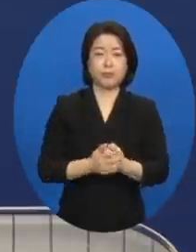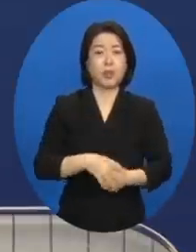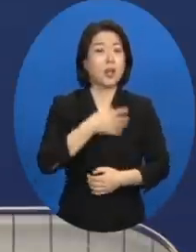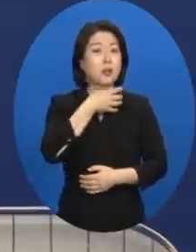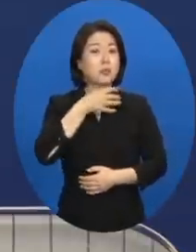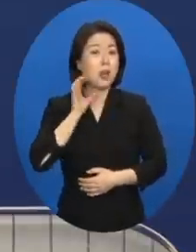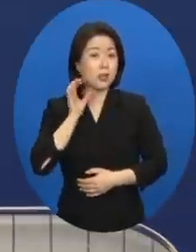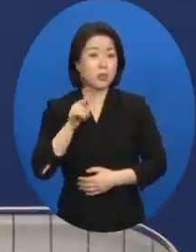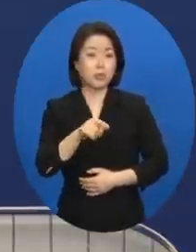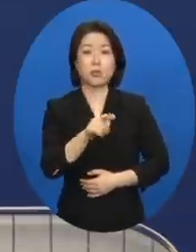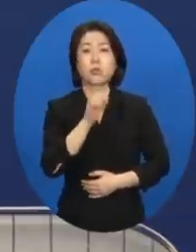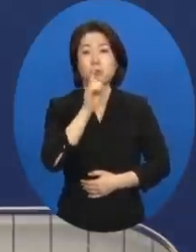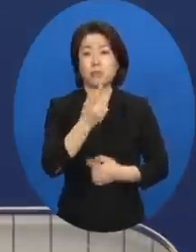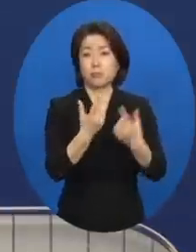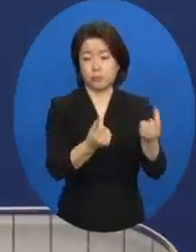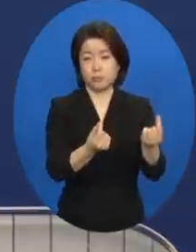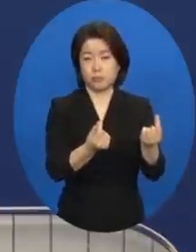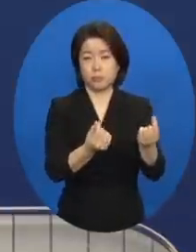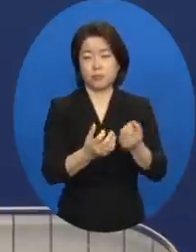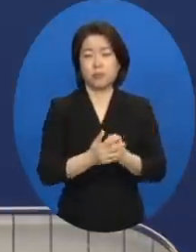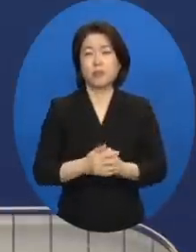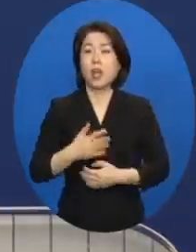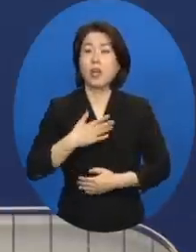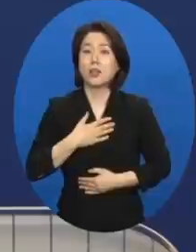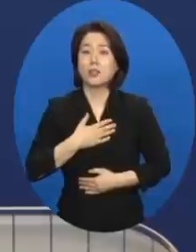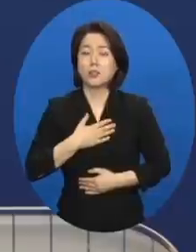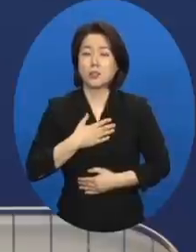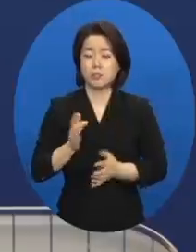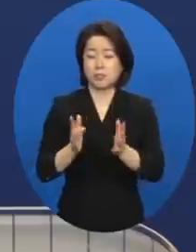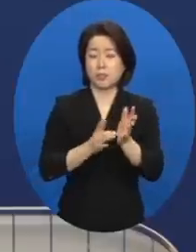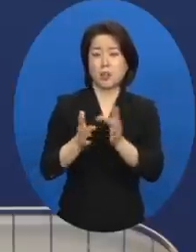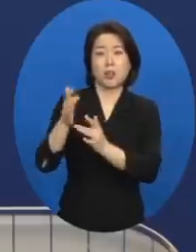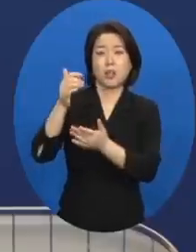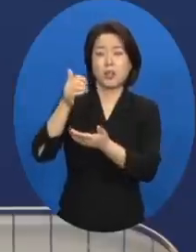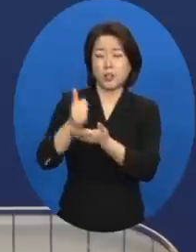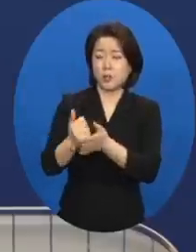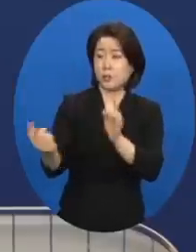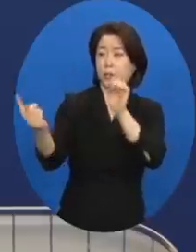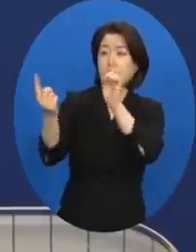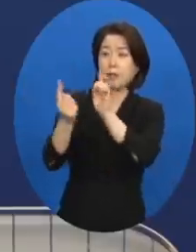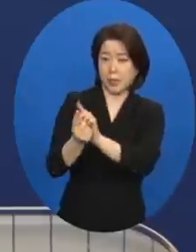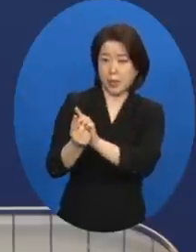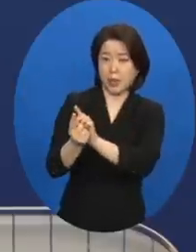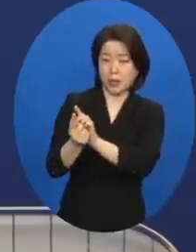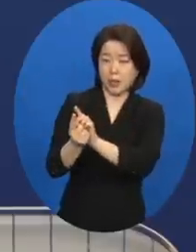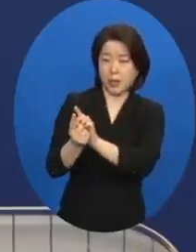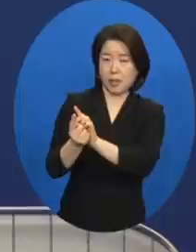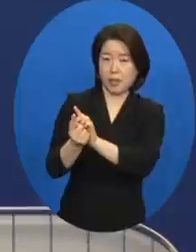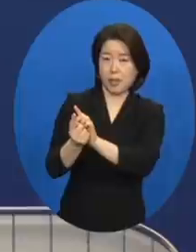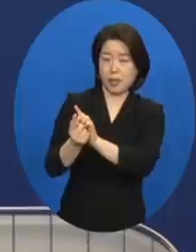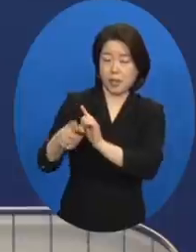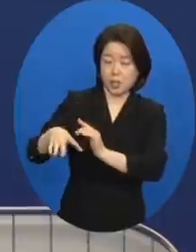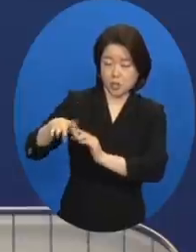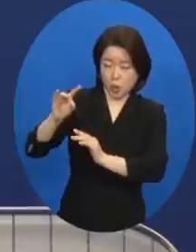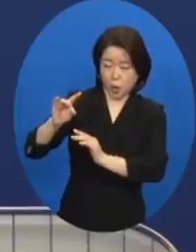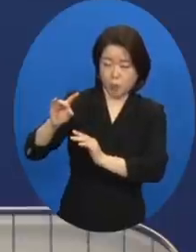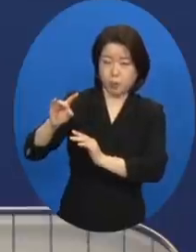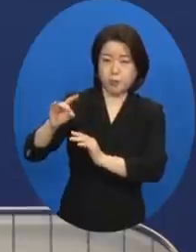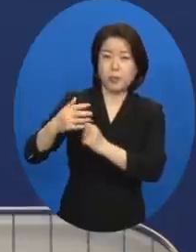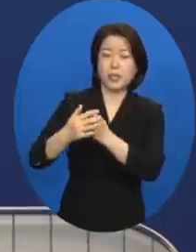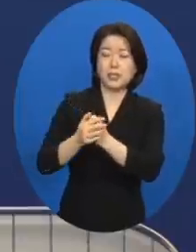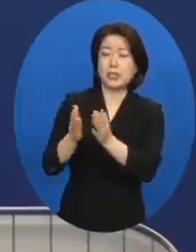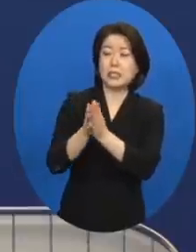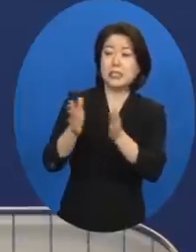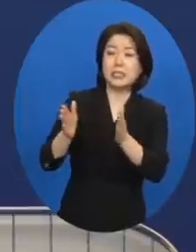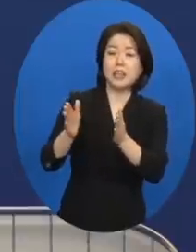베드로도 그랬고요. 저를 예수님 만나도록 하는 일의